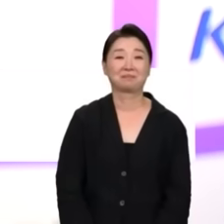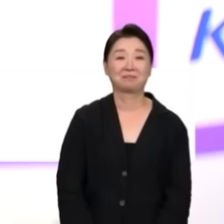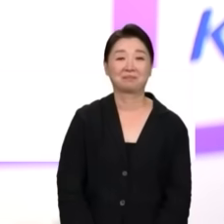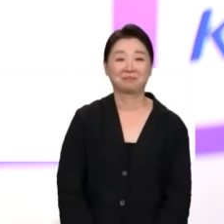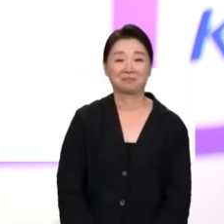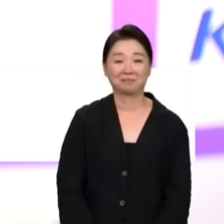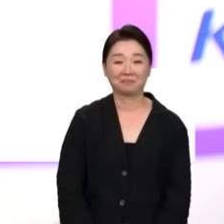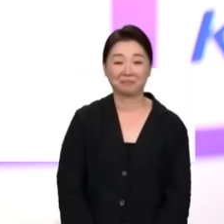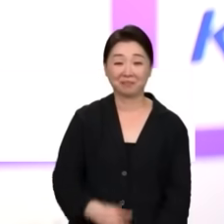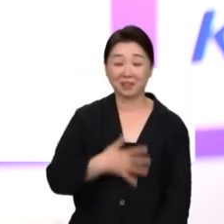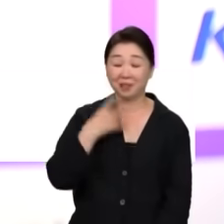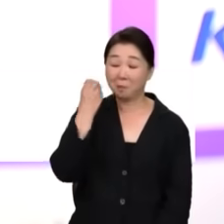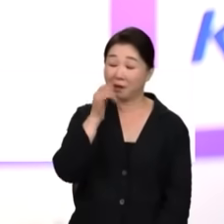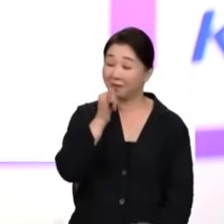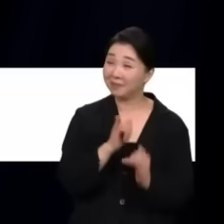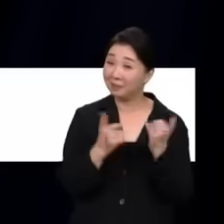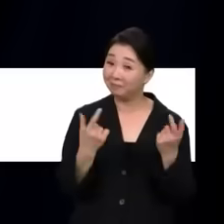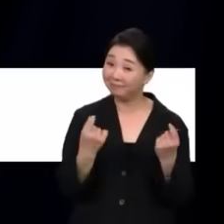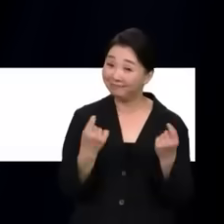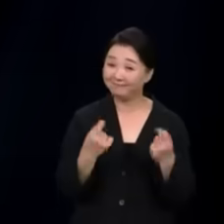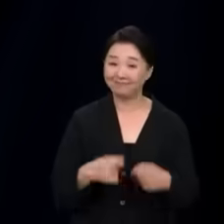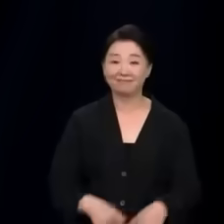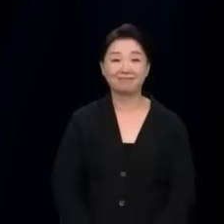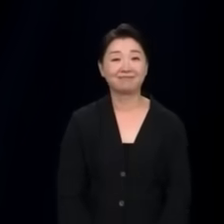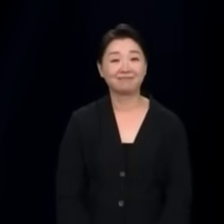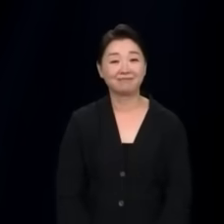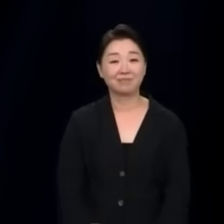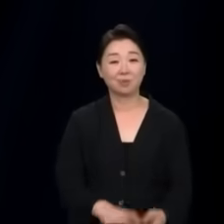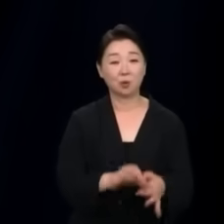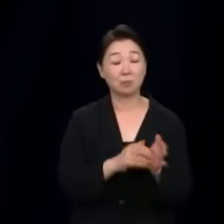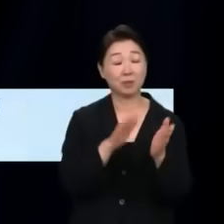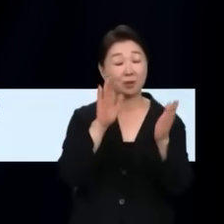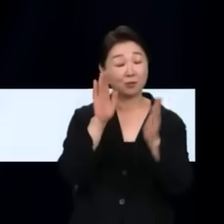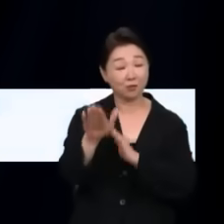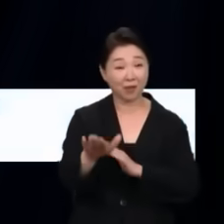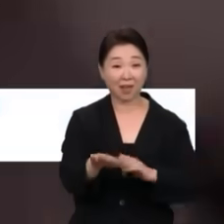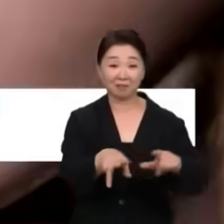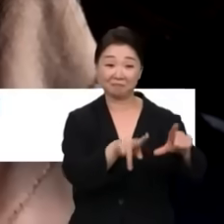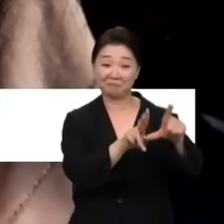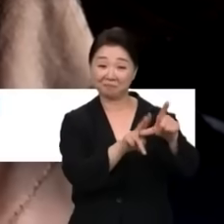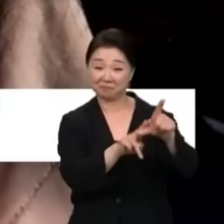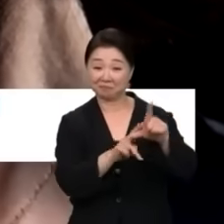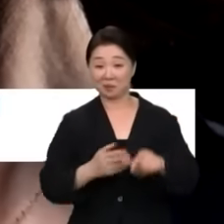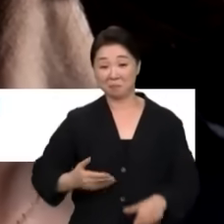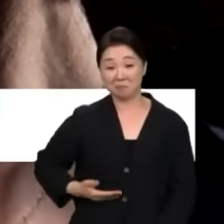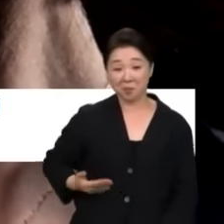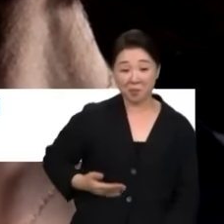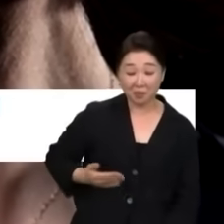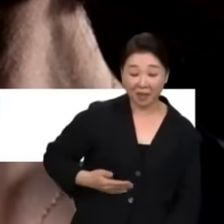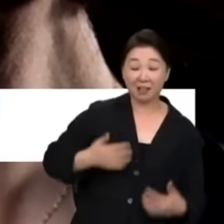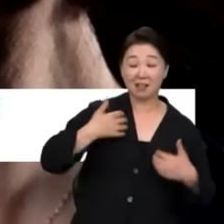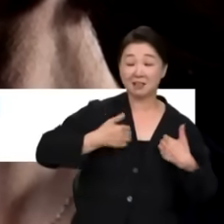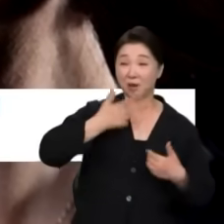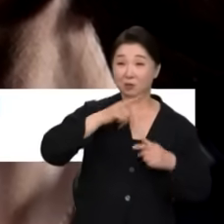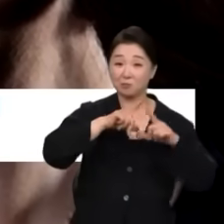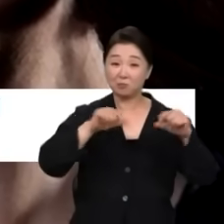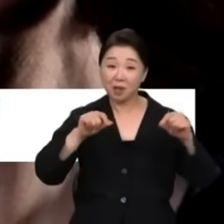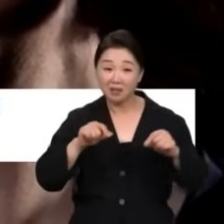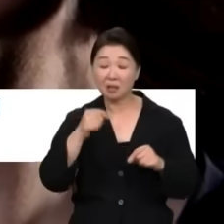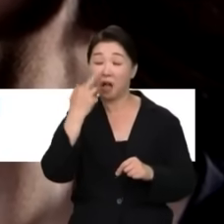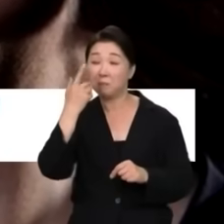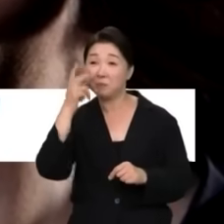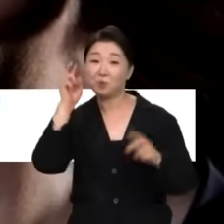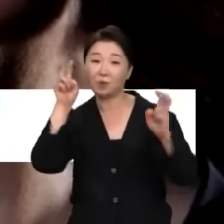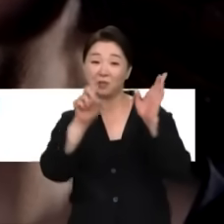매력이겠죠 매력 있는 사람인가 봐요 올림픽이 끝나고 명품 브랜드 화보 모델부터 게임 식품 회사 나아가 미국 회사의 광고도